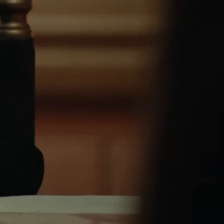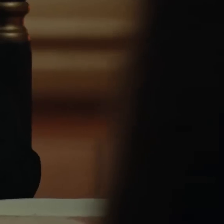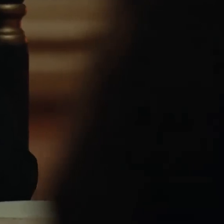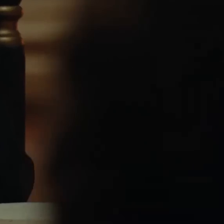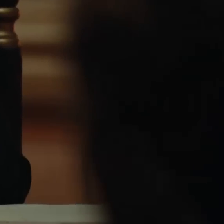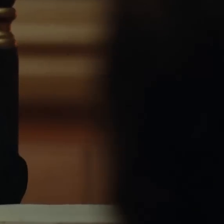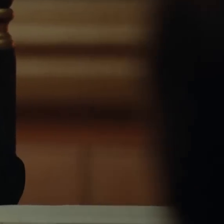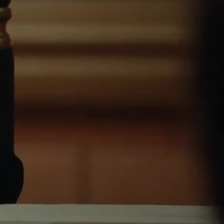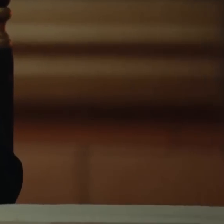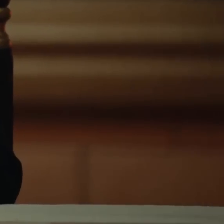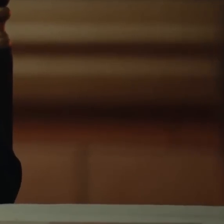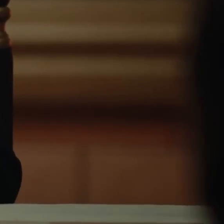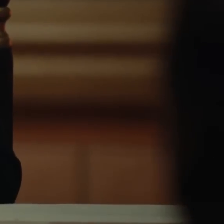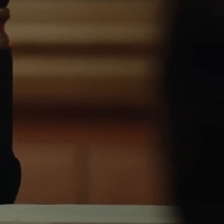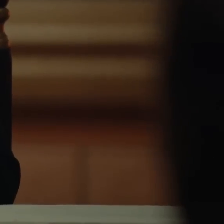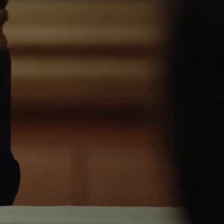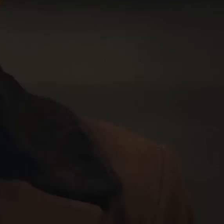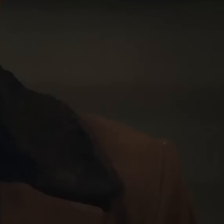masaya yaklaştı.